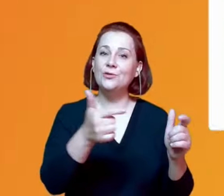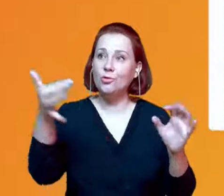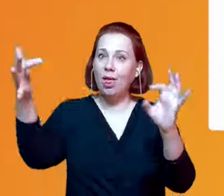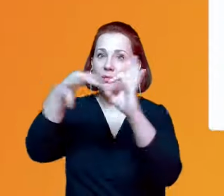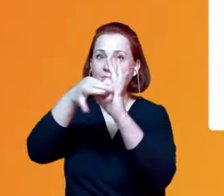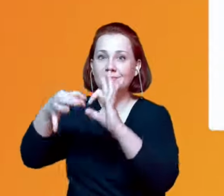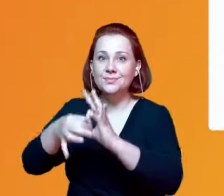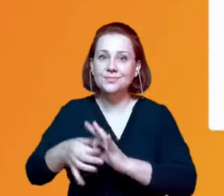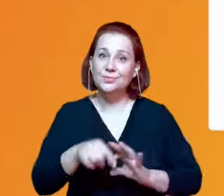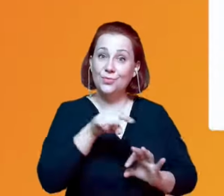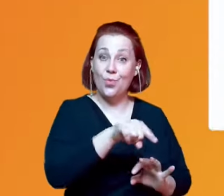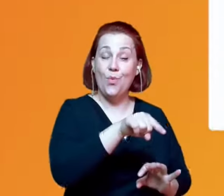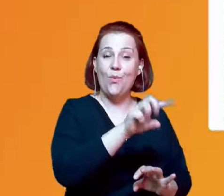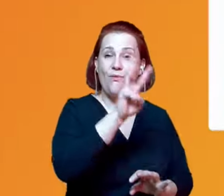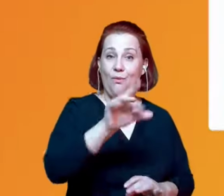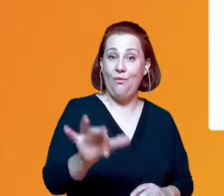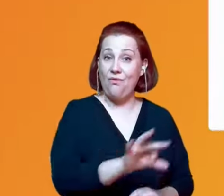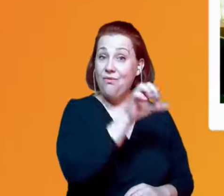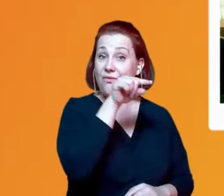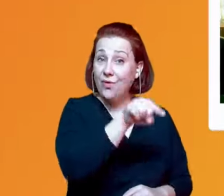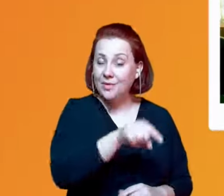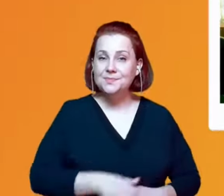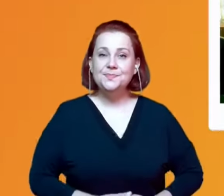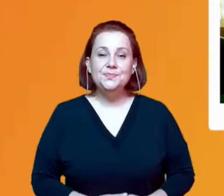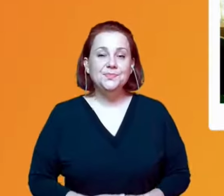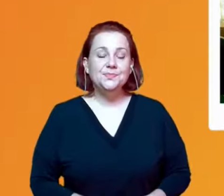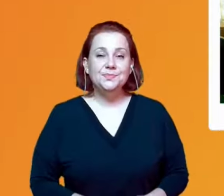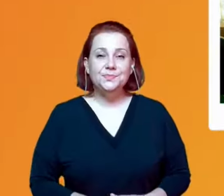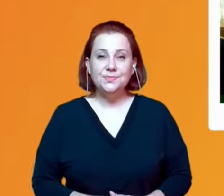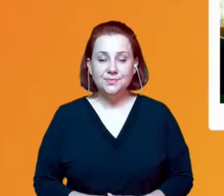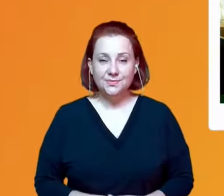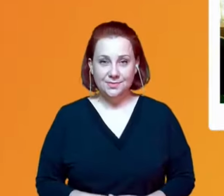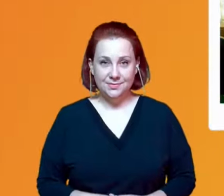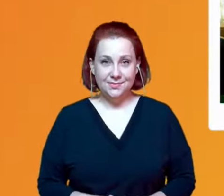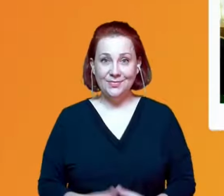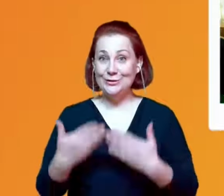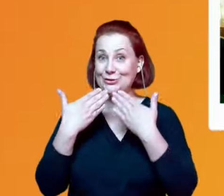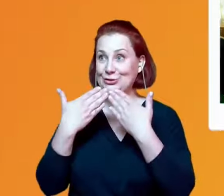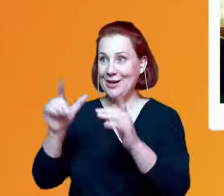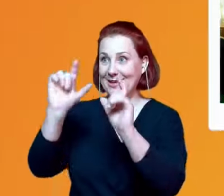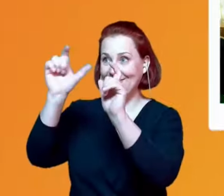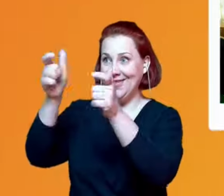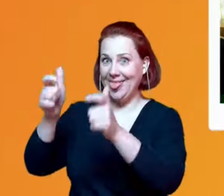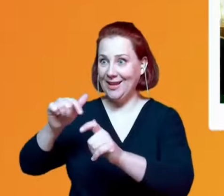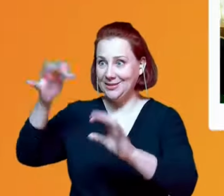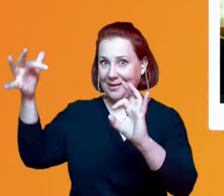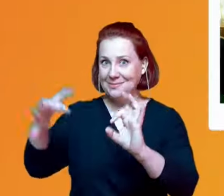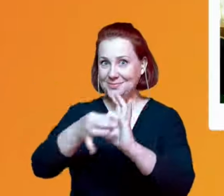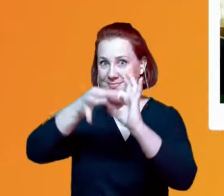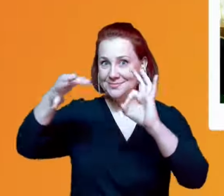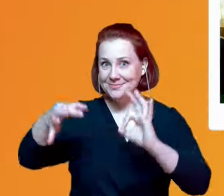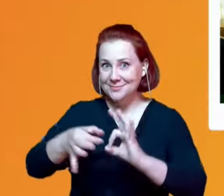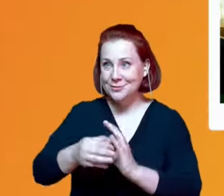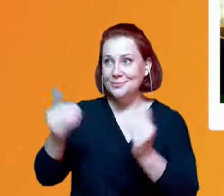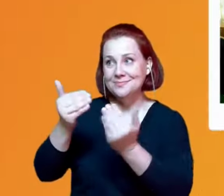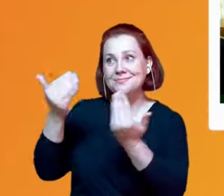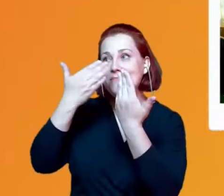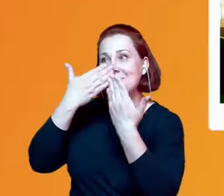towarzyszące, które mogłyby pozwolić nam również